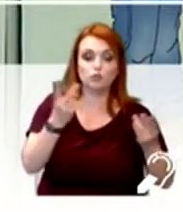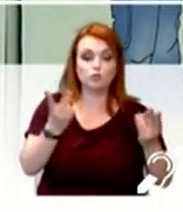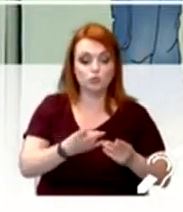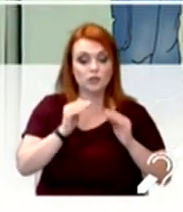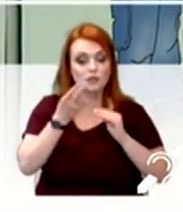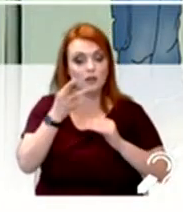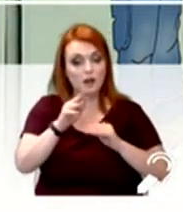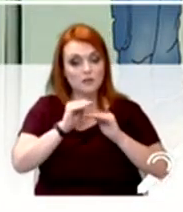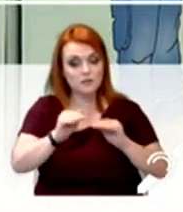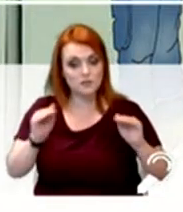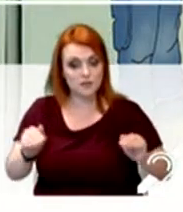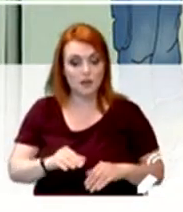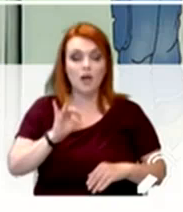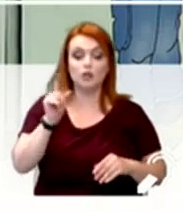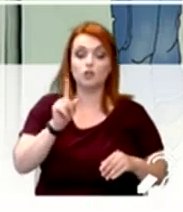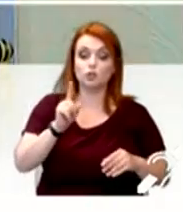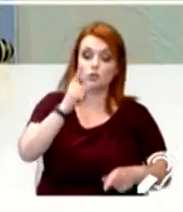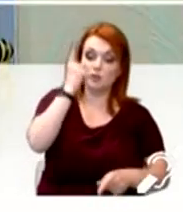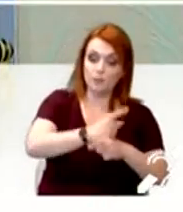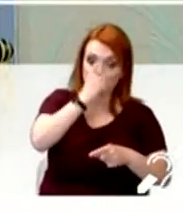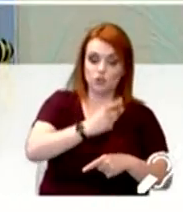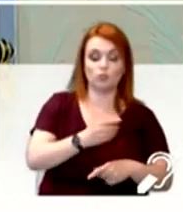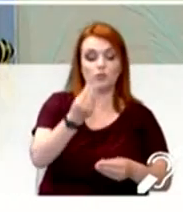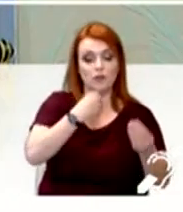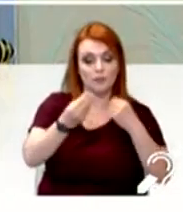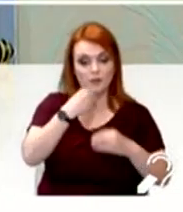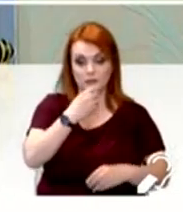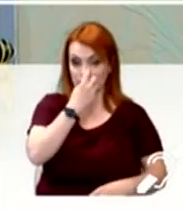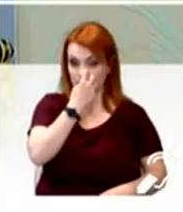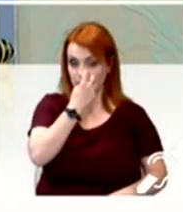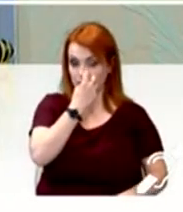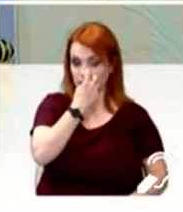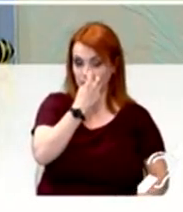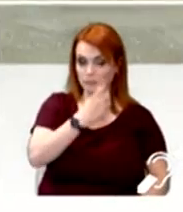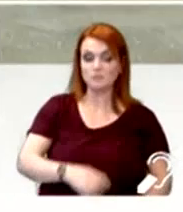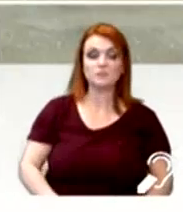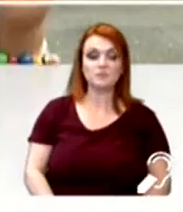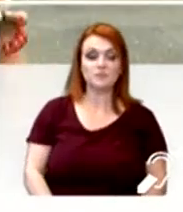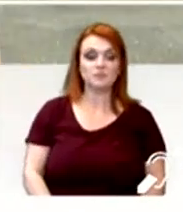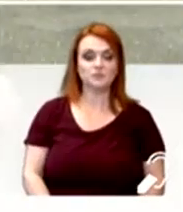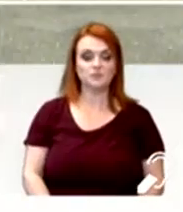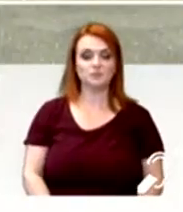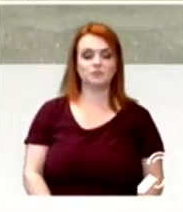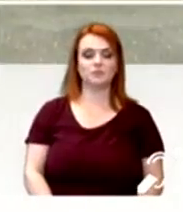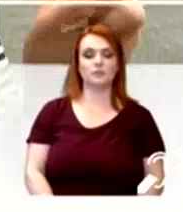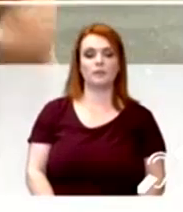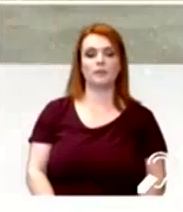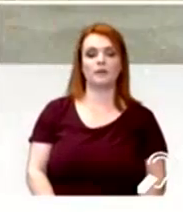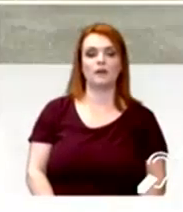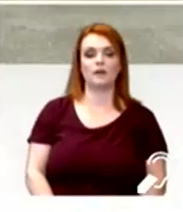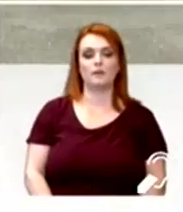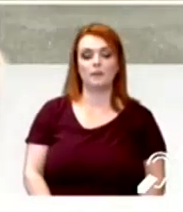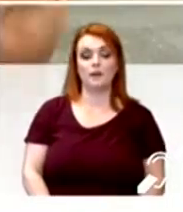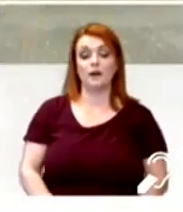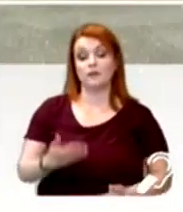produse alimentare interzise în alimentație și multe altele. Sunt multe alimente care copiii mei au învățat să le mănânce aici. Acasă